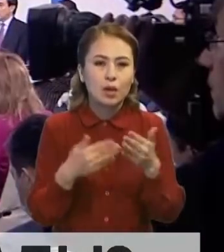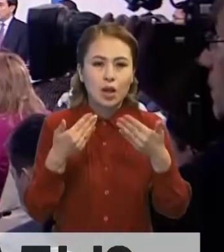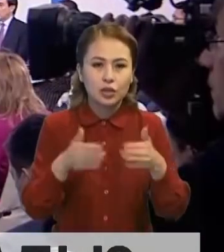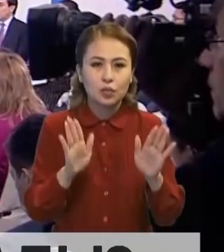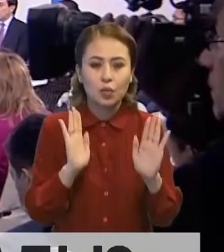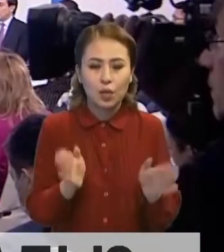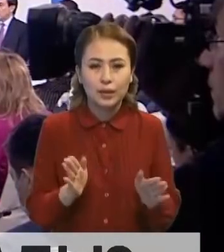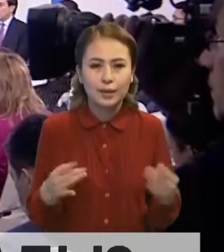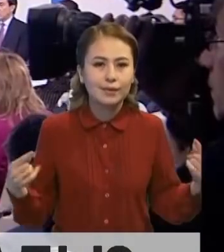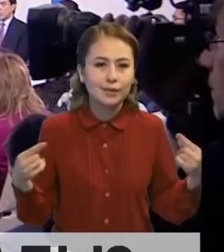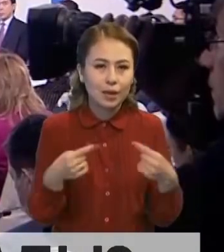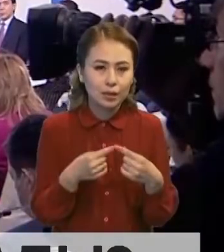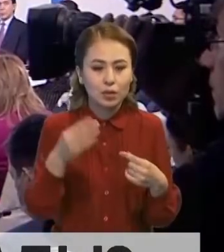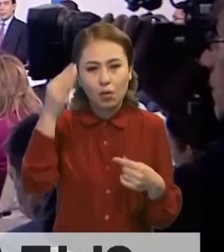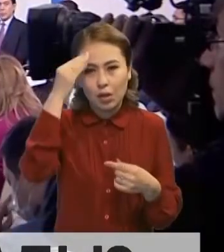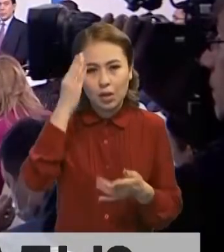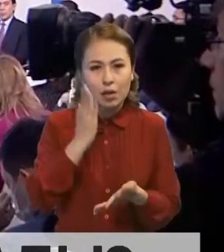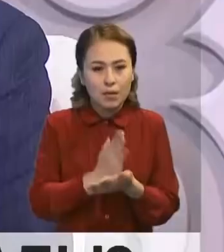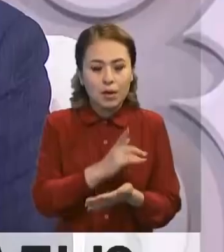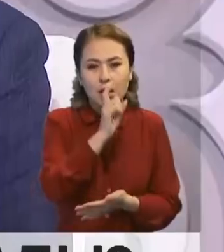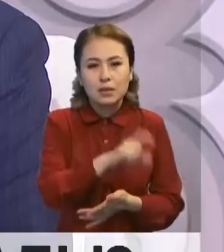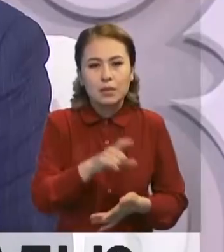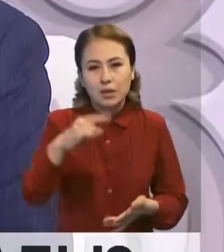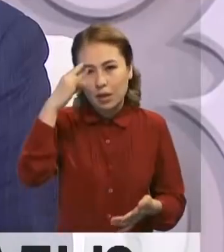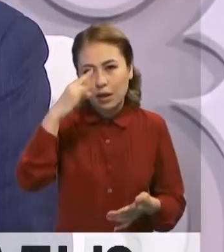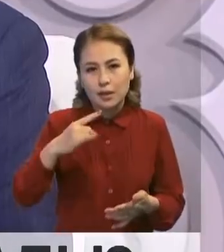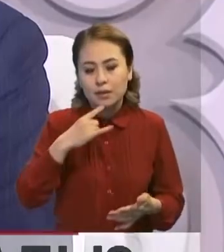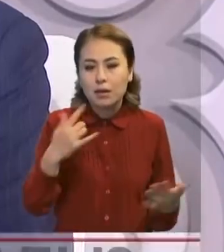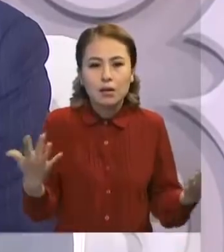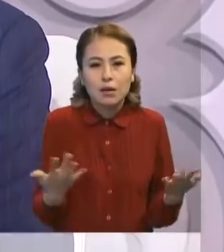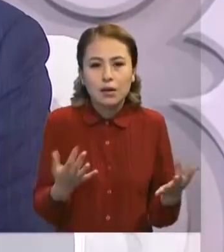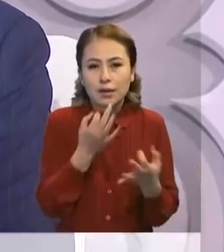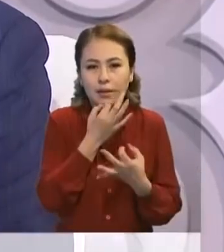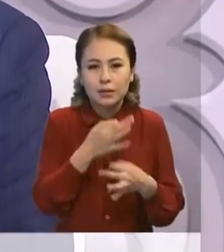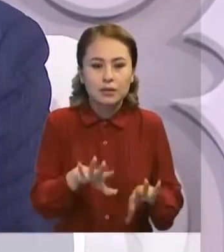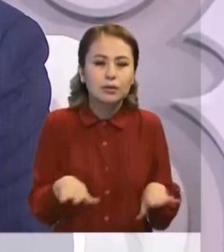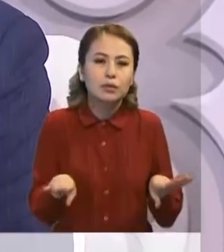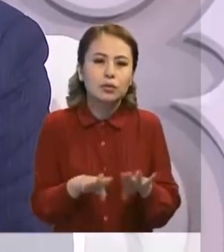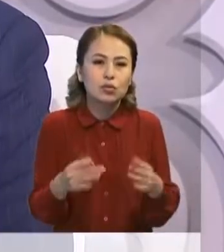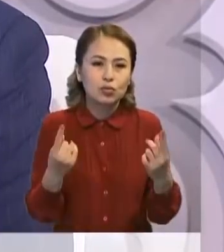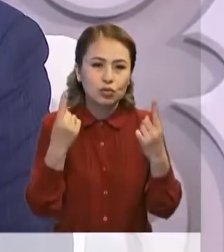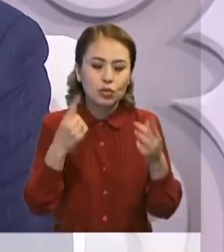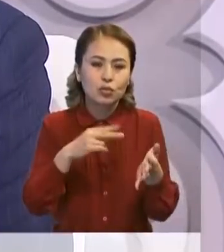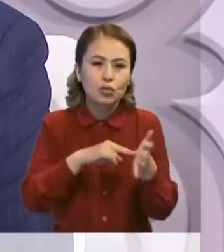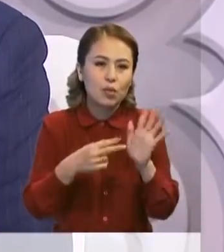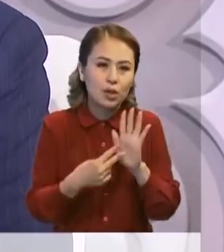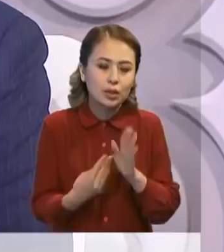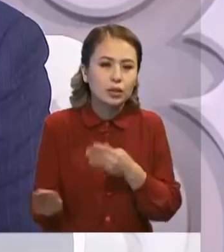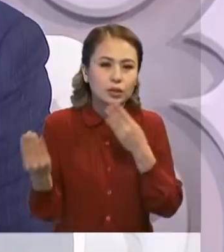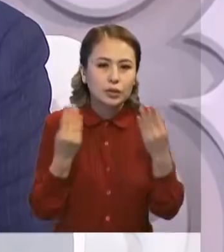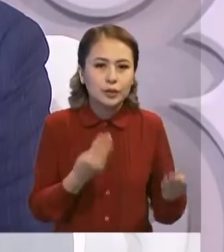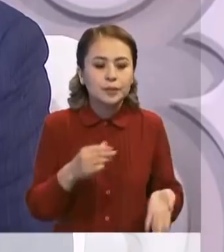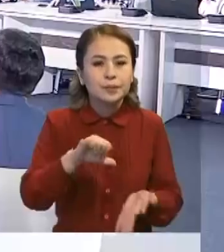болады. Нақты ойлары бар азаматтардың Қазақстандағы қай-қайсы да осындай үлкен жобаларды ұсынуға, бұған